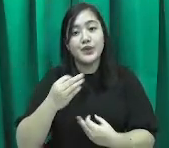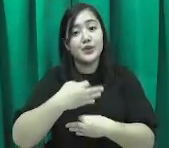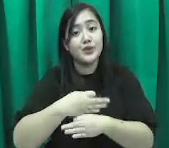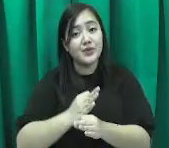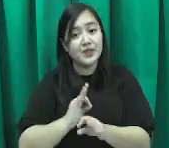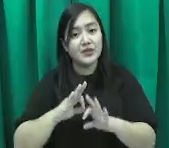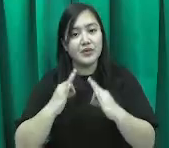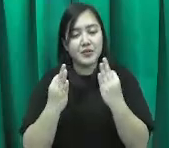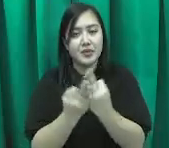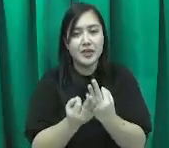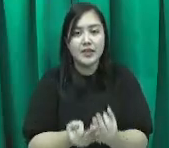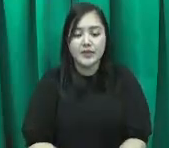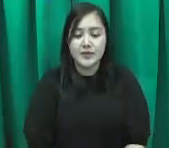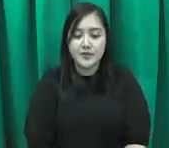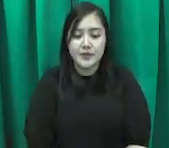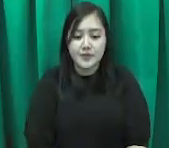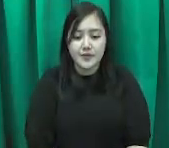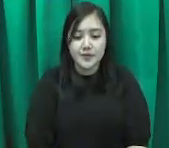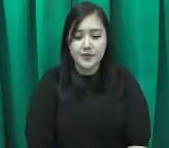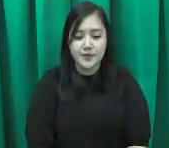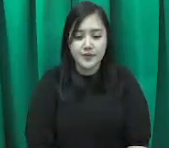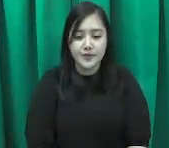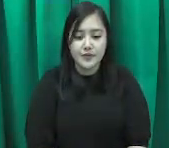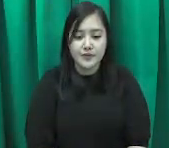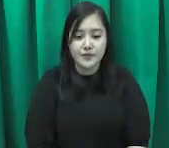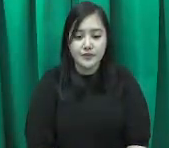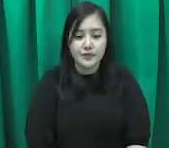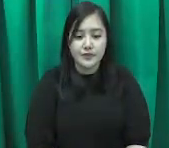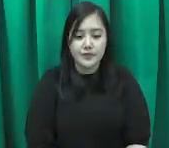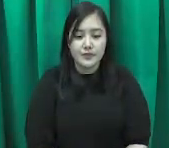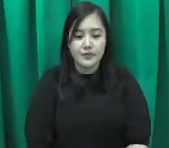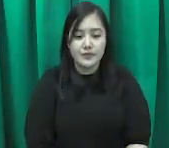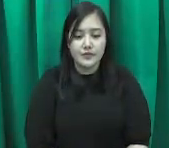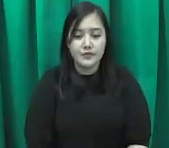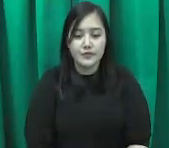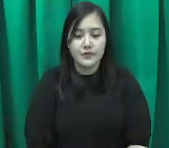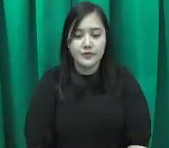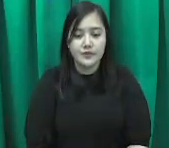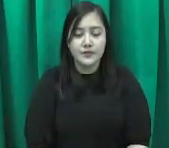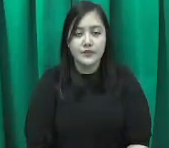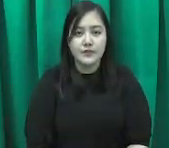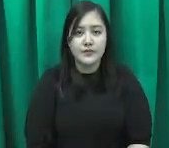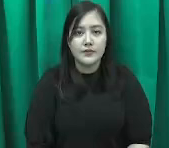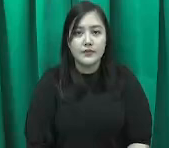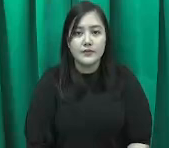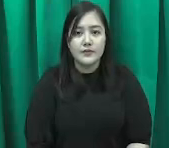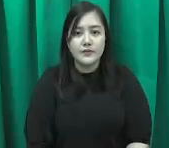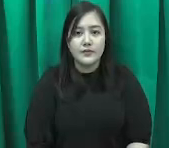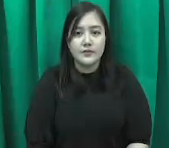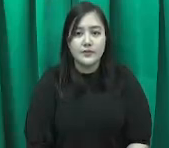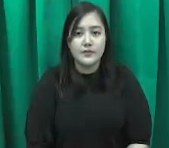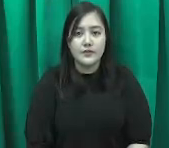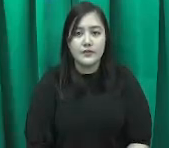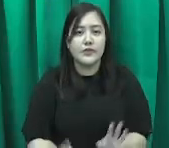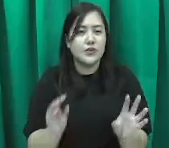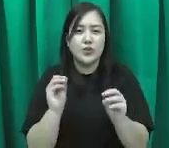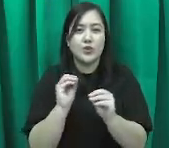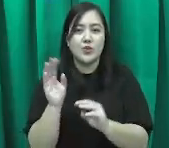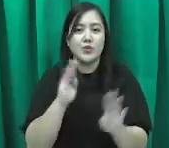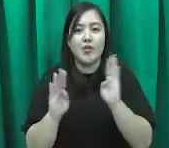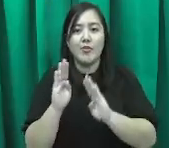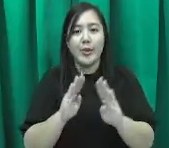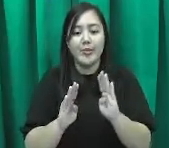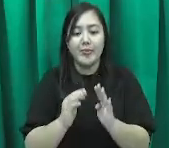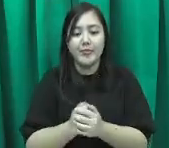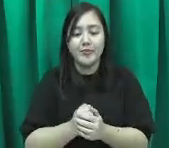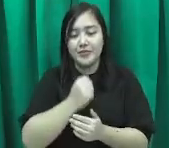nga, nakikita natin, define natin kung ano talaga. Walang overlapping. Yeah, hindi pwedeng mag-overlap yung mother sa father. Yeah. Kasi